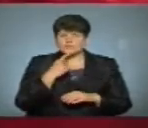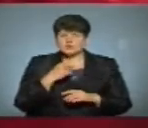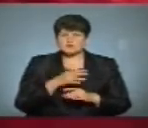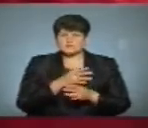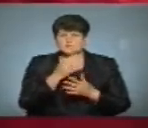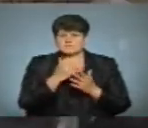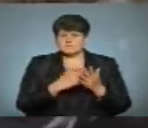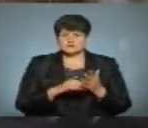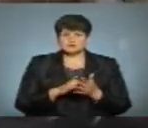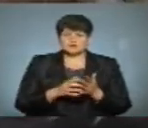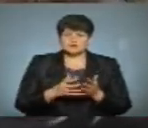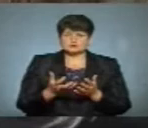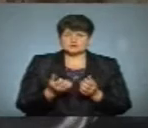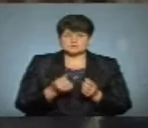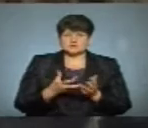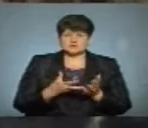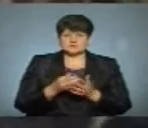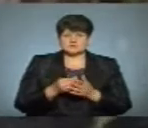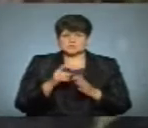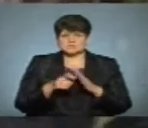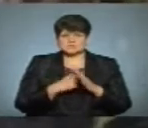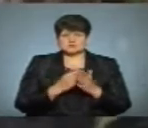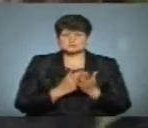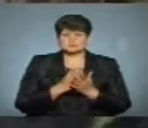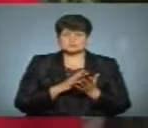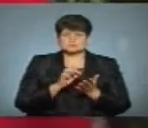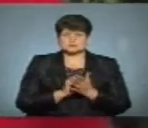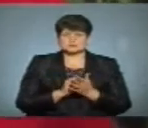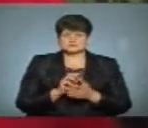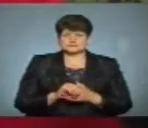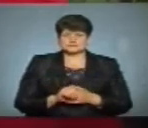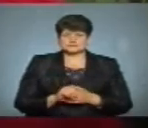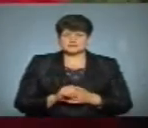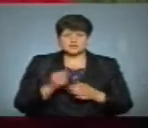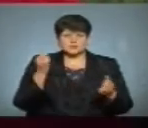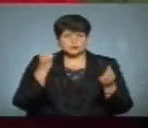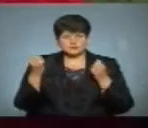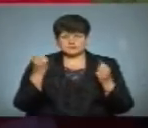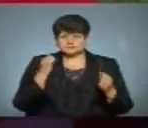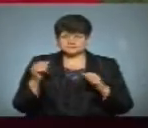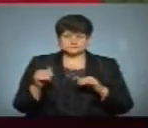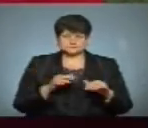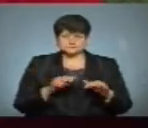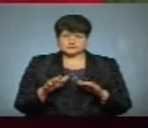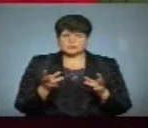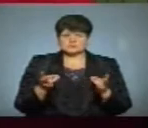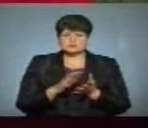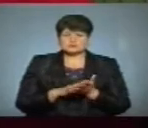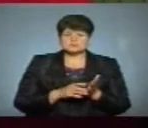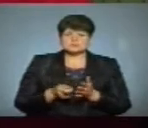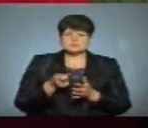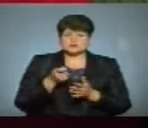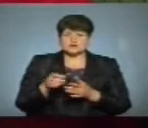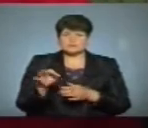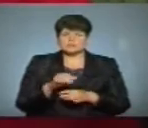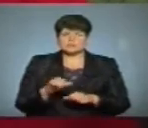документів для отримання виплати дізналася на сайті служби зайнятості. Клопітка справа, потрібно заяву про